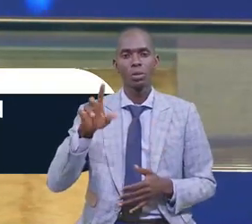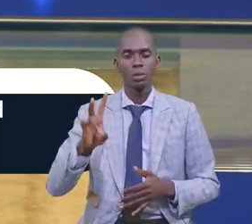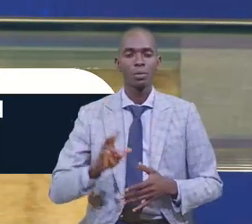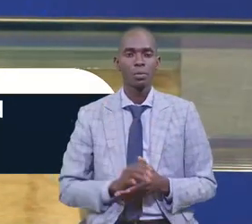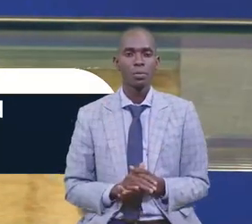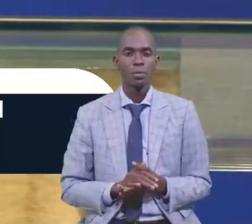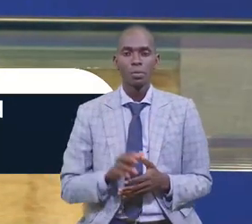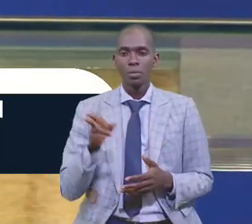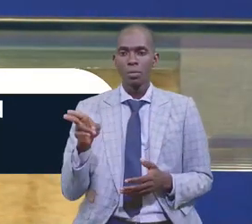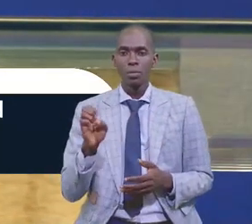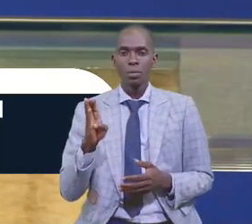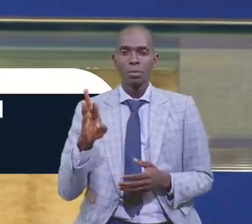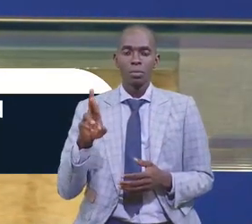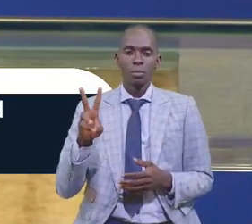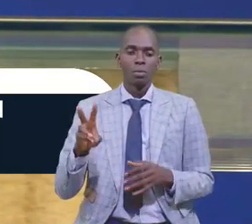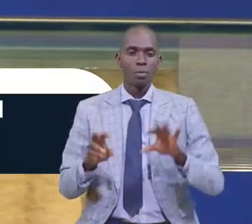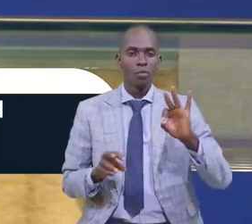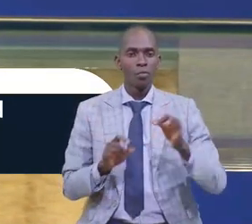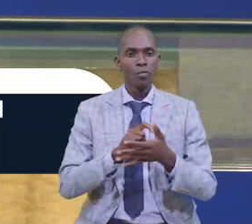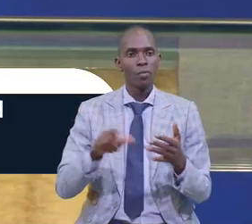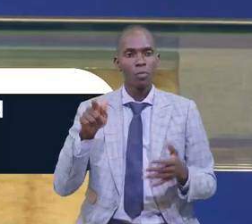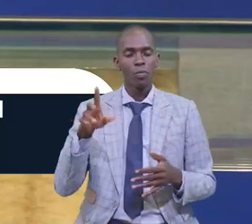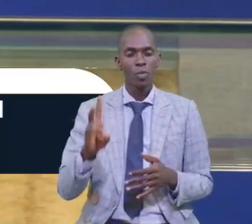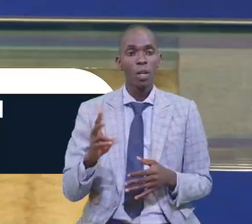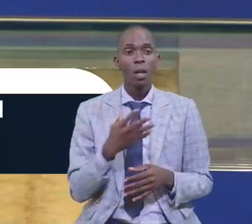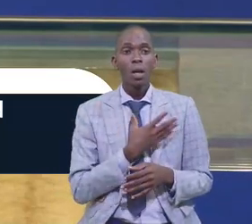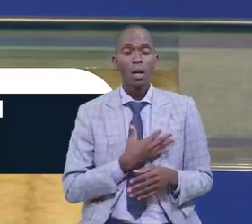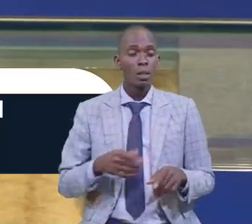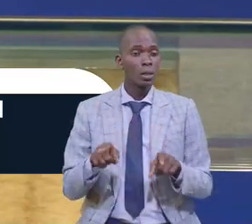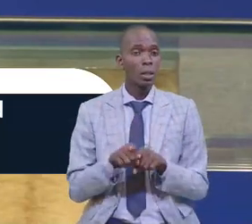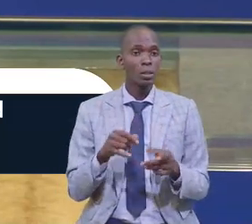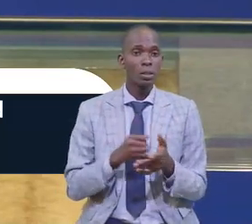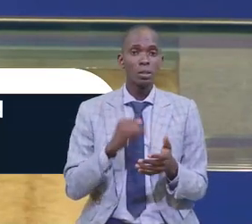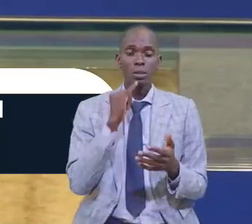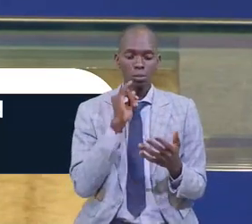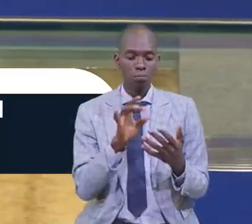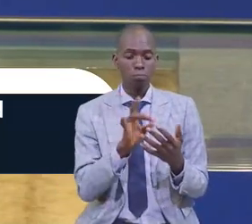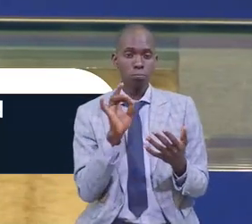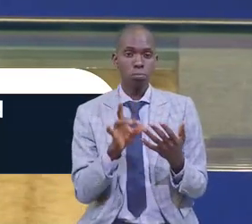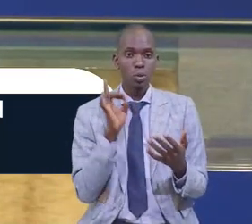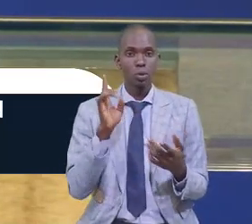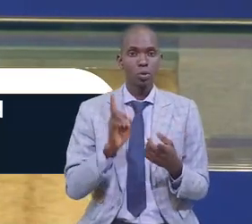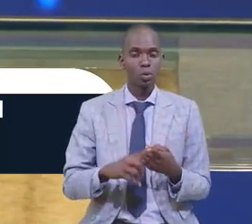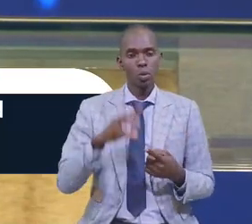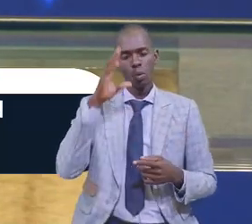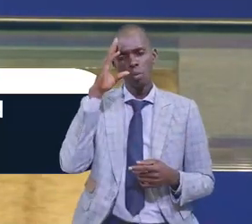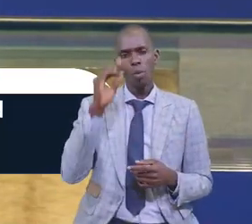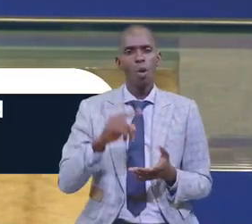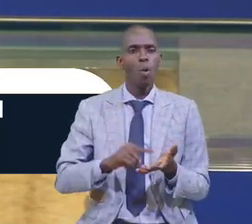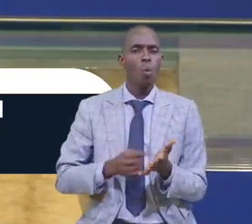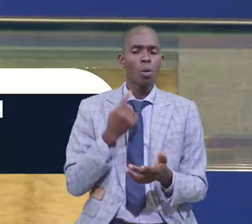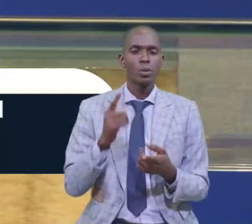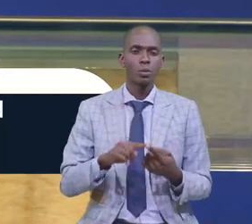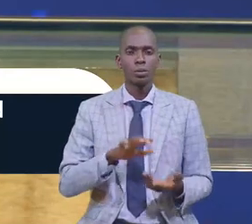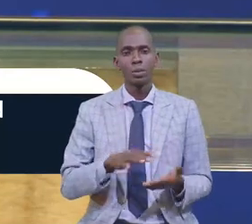Hébreux 9. Hébreux 9, 27. Et comme il est réservé aux